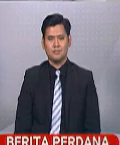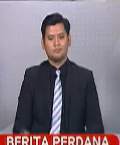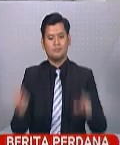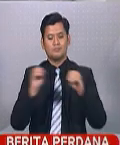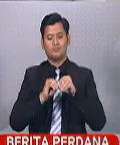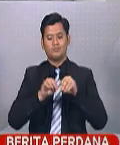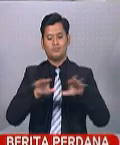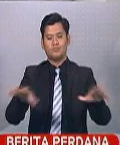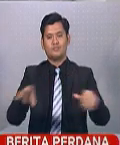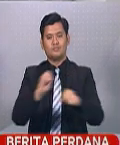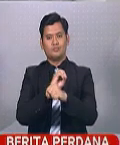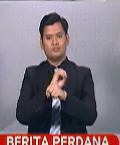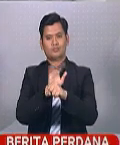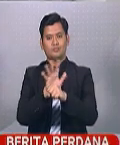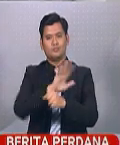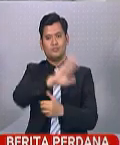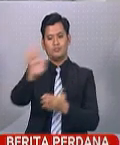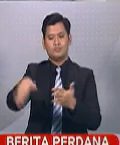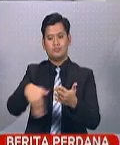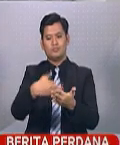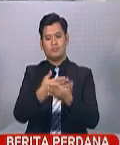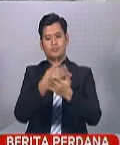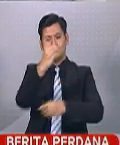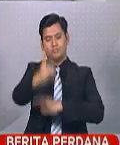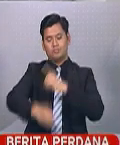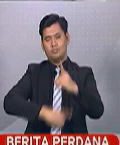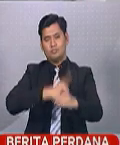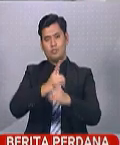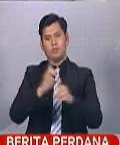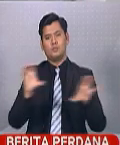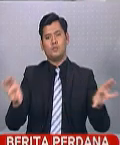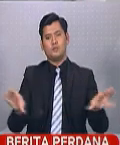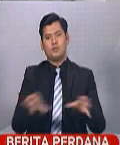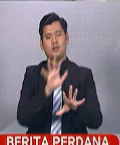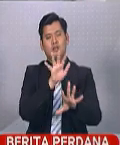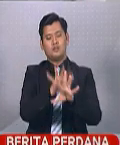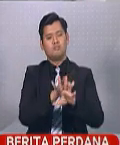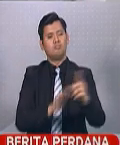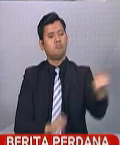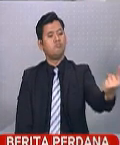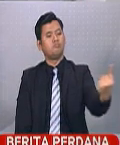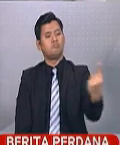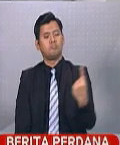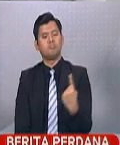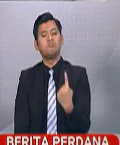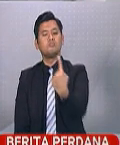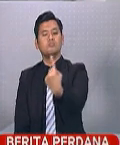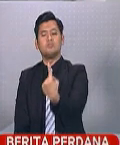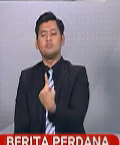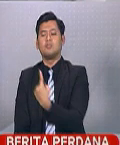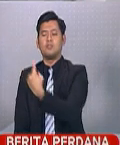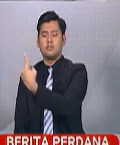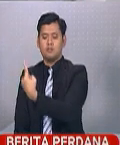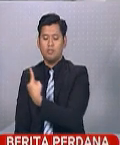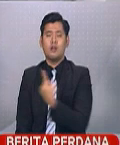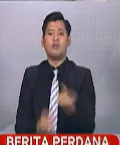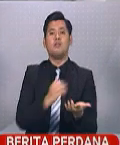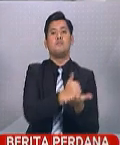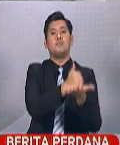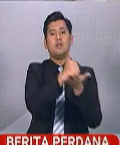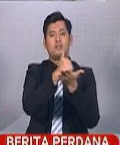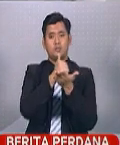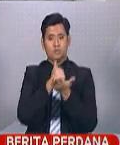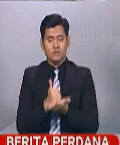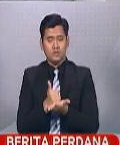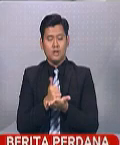Penularan COVID-19 di seluruh dunia membuatkan ramai yang sudi tampil menghulurkan bantuan dan bukan sahaja dalam kalangan badan